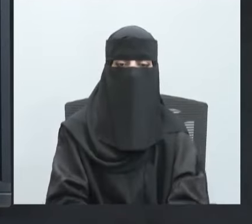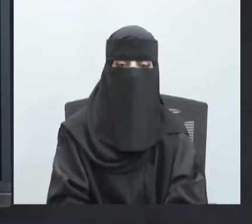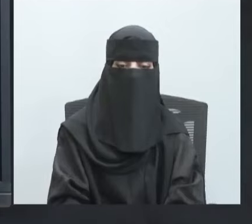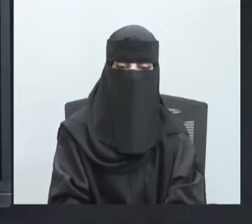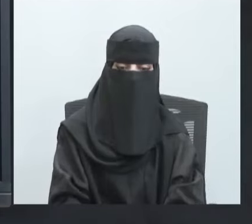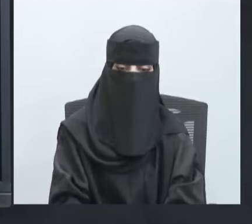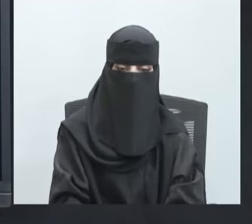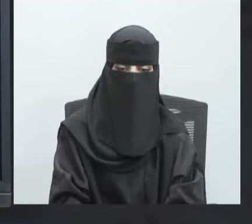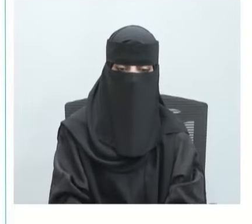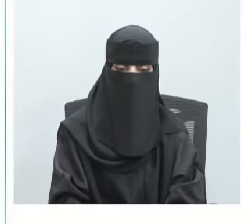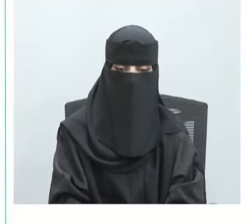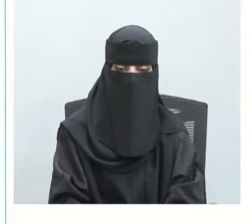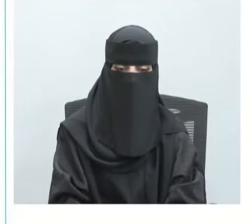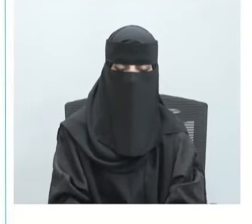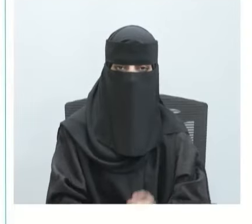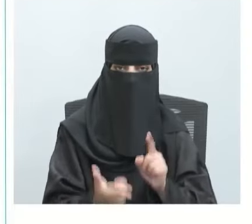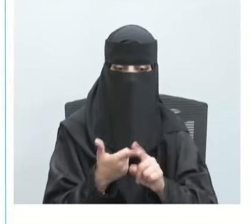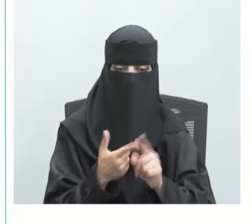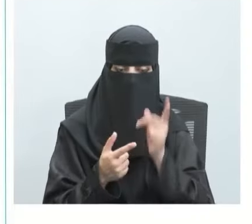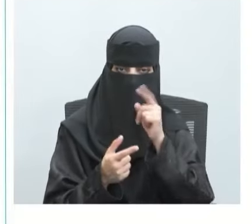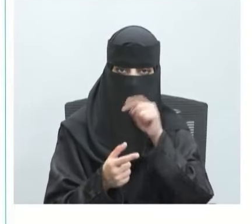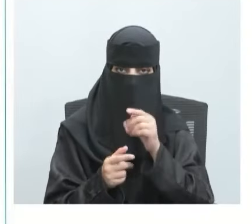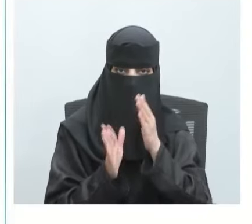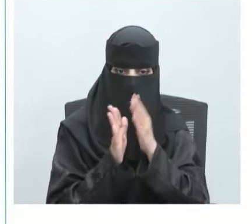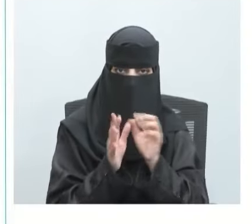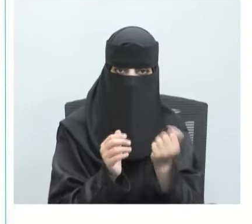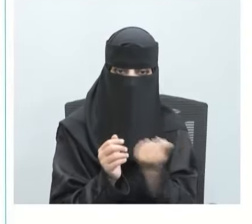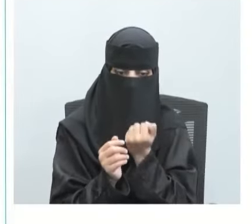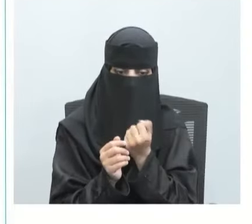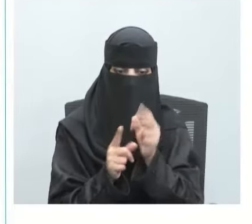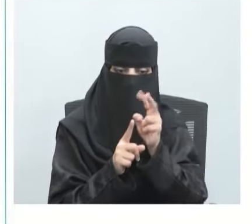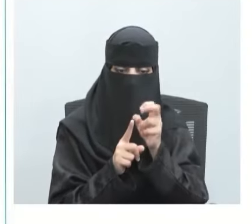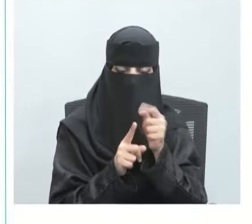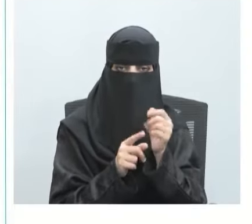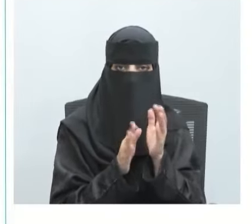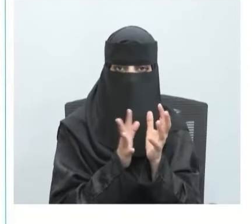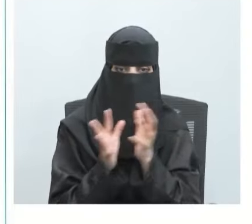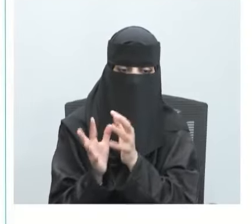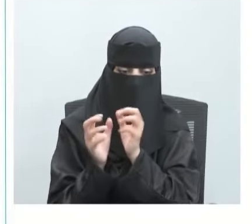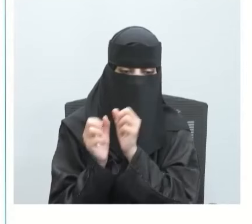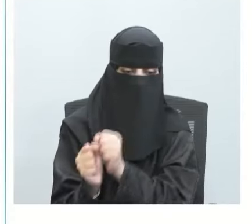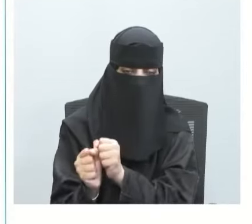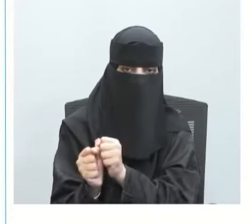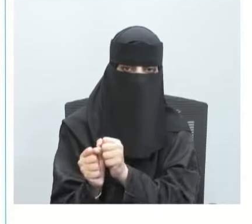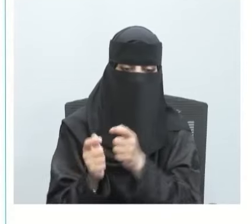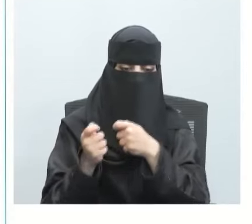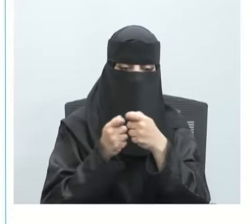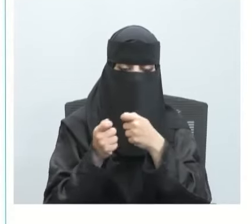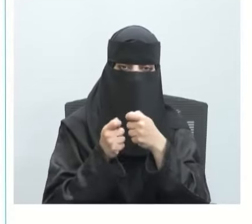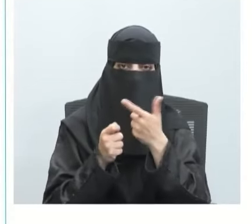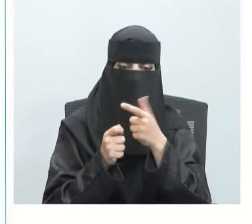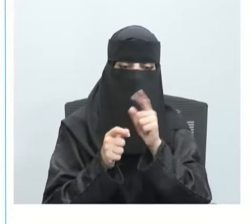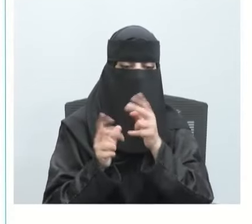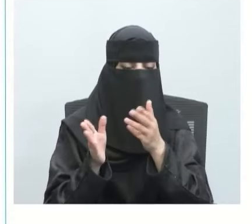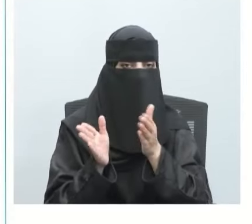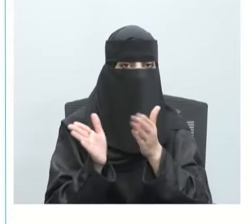جيد ثالثا يجب ان تخصص 20% من دخلك الادخار والاستثمار وقد يتضمن ما يلي الادخار في حساب